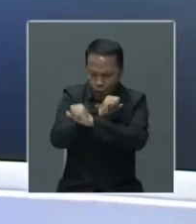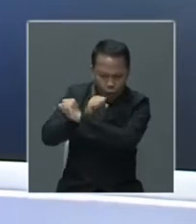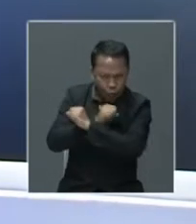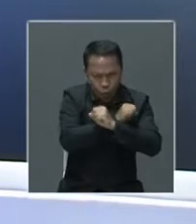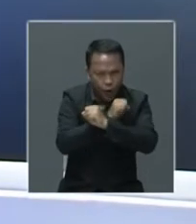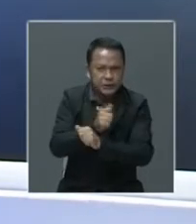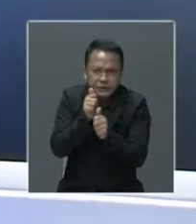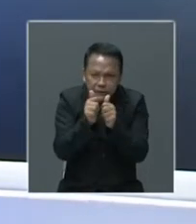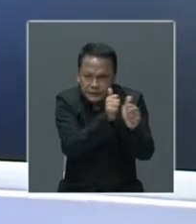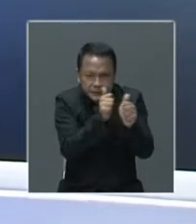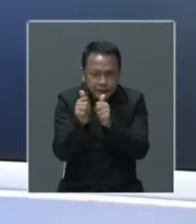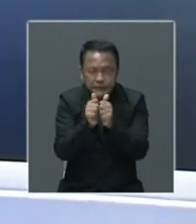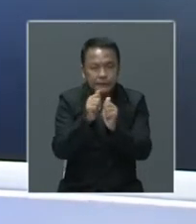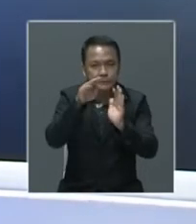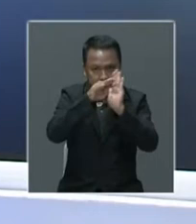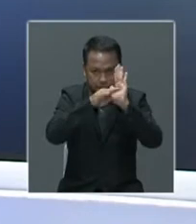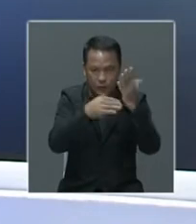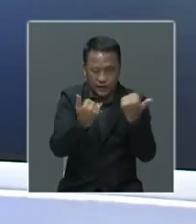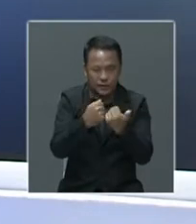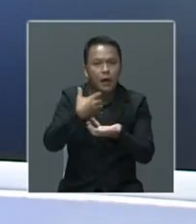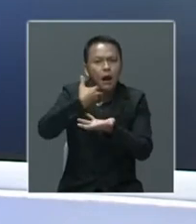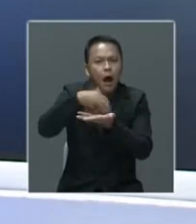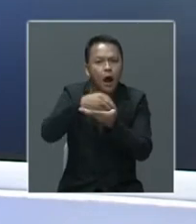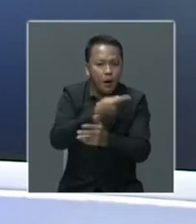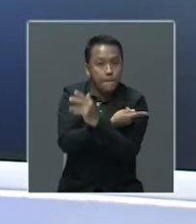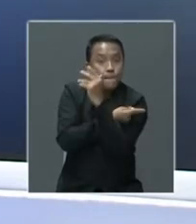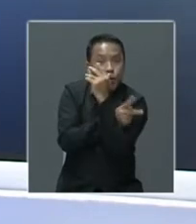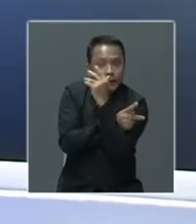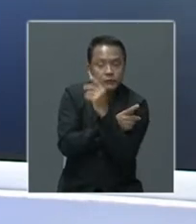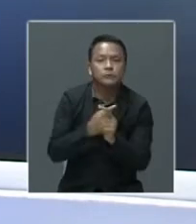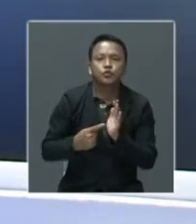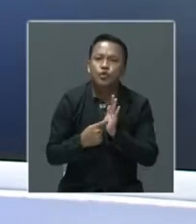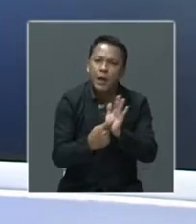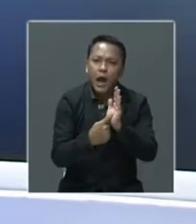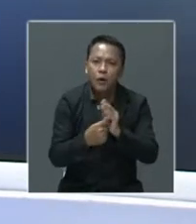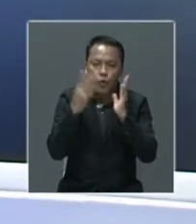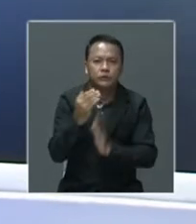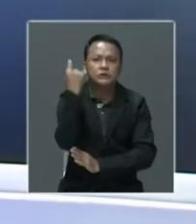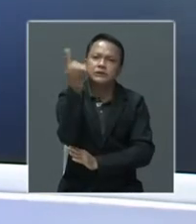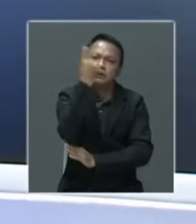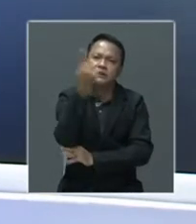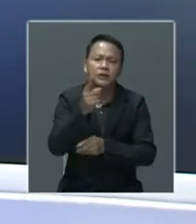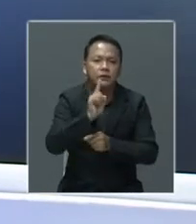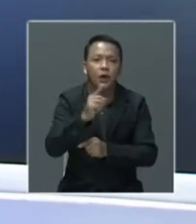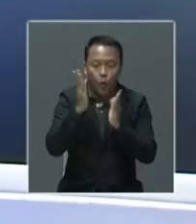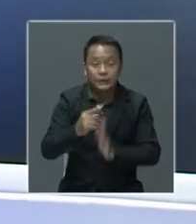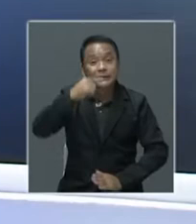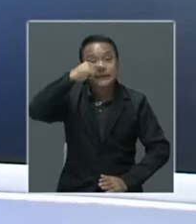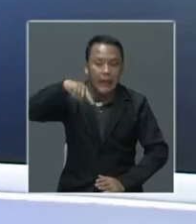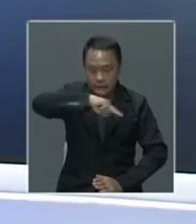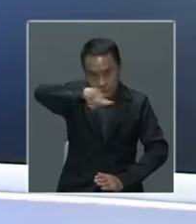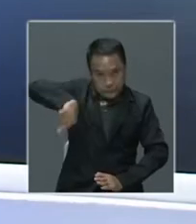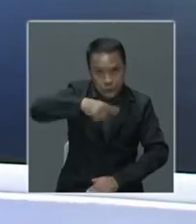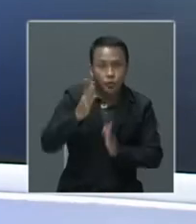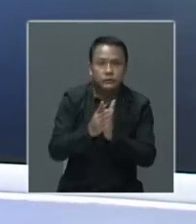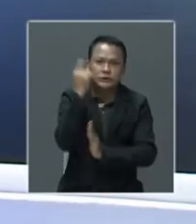ยิ่งขึ้นนะคะซึ่งในรายละเอียดวันนี้เราจะมาเปิดภูเก็ตโมเดลกันหน่อยว่ารับนักท่องเที่ยวอย่างไรให้ทั้งคนไทยเองมั่นใจ